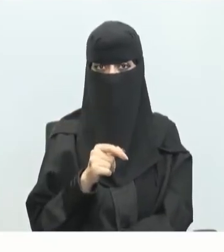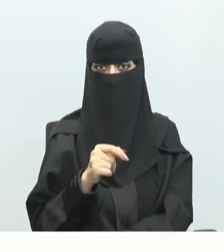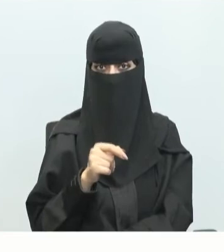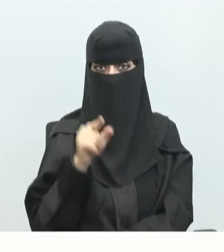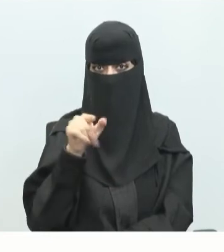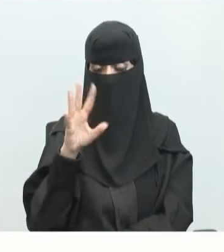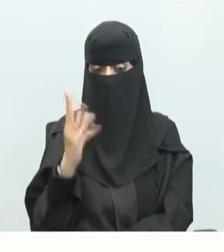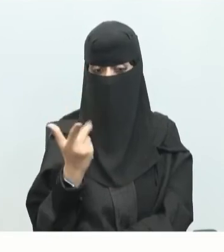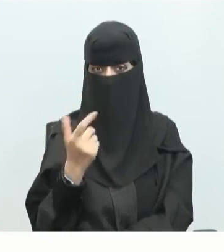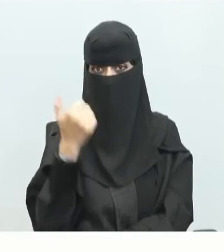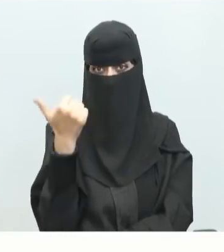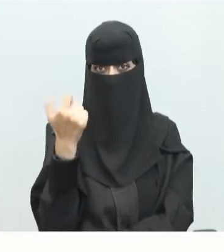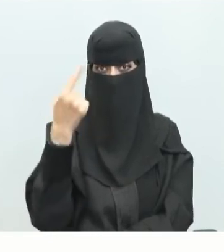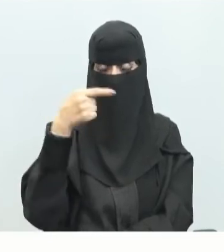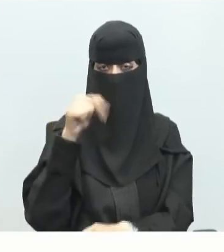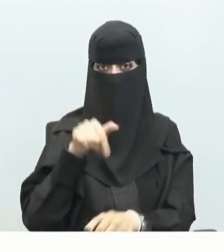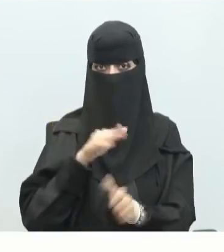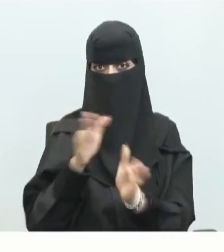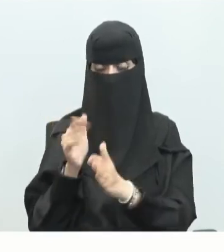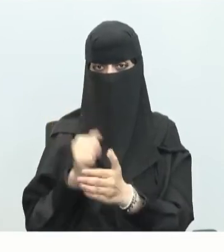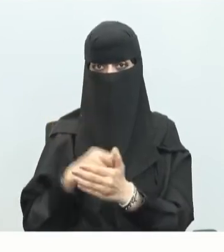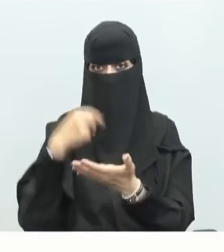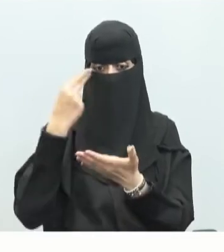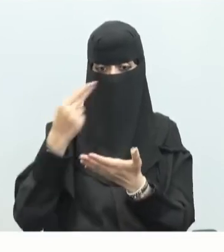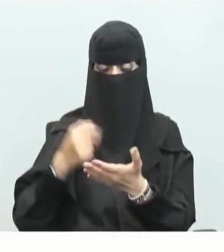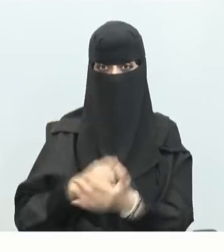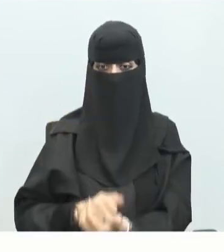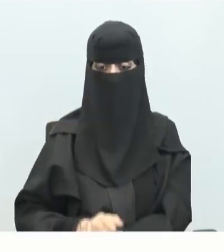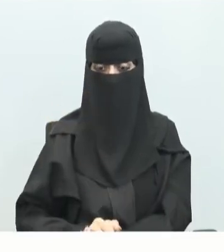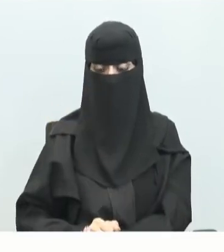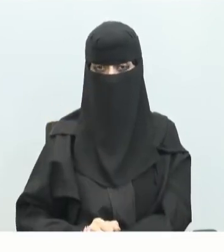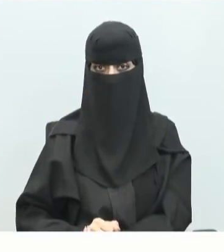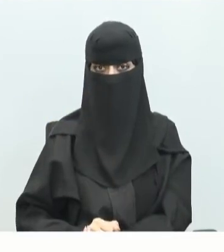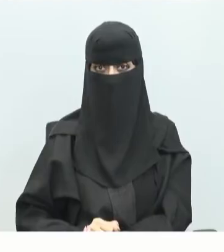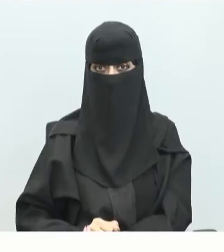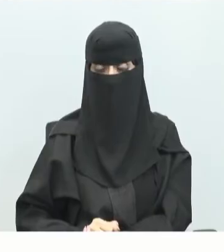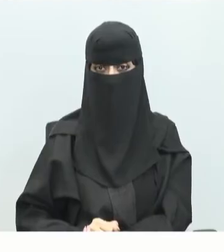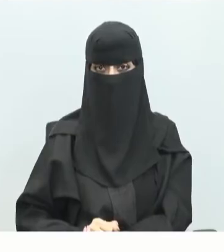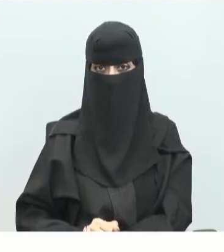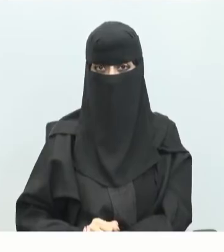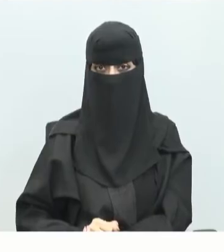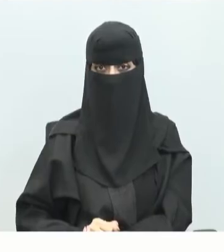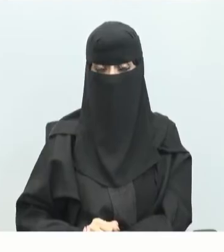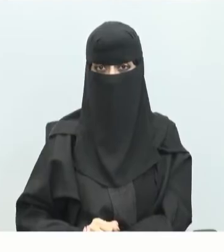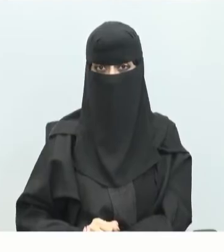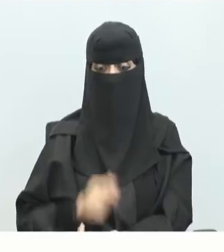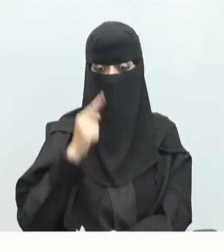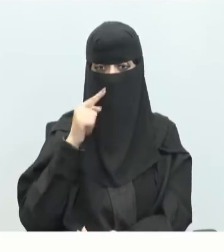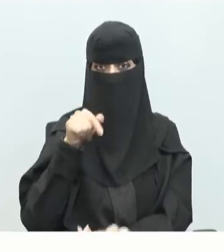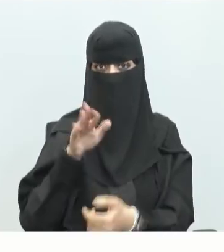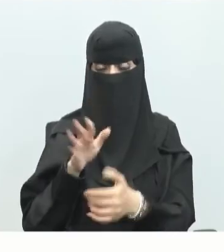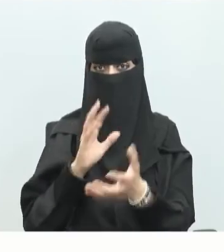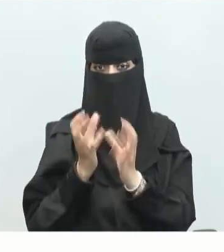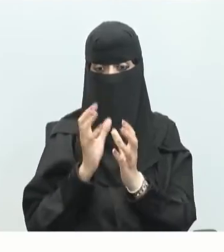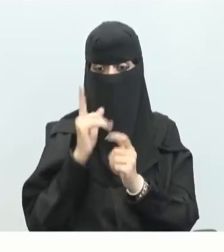لديه هنا العدد كم 16 اذا راح نرسم او نمثل بالقطار العرض كم قطعه هنا او